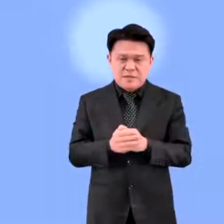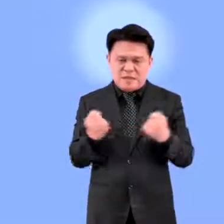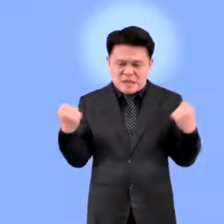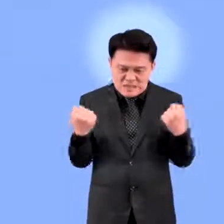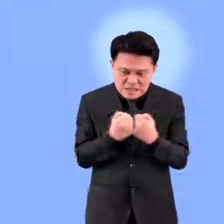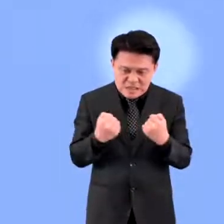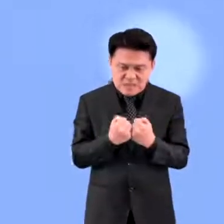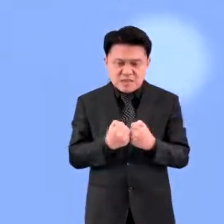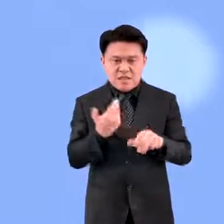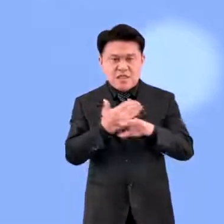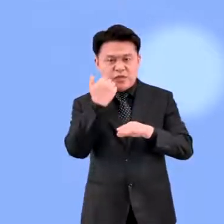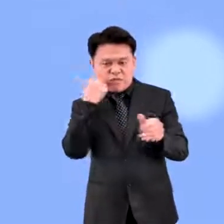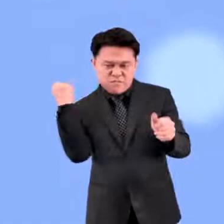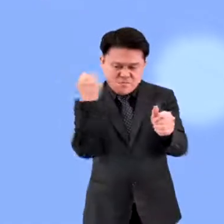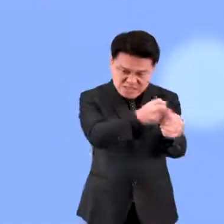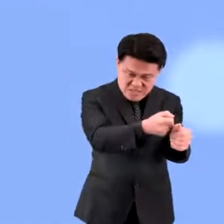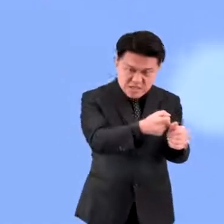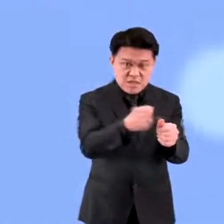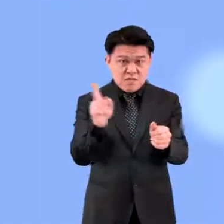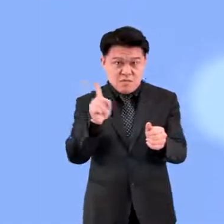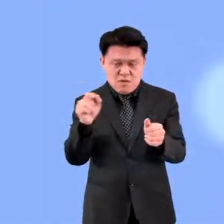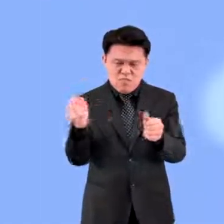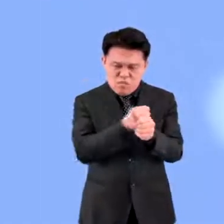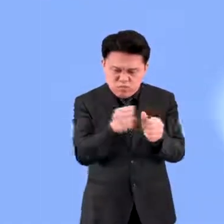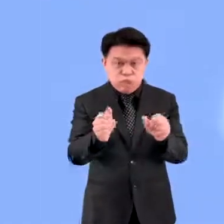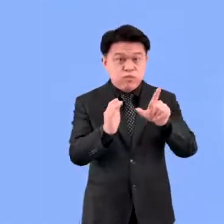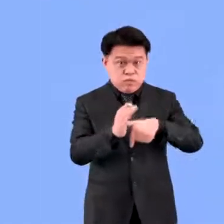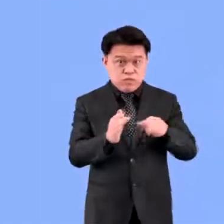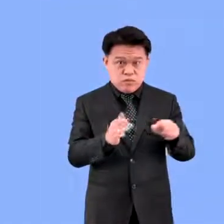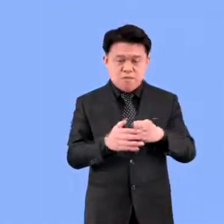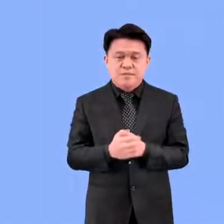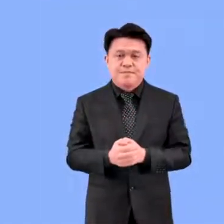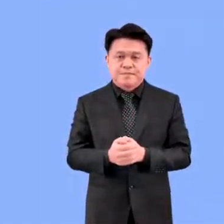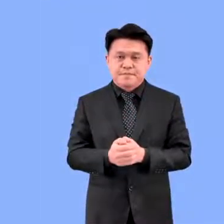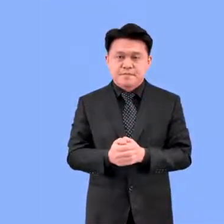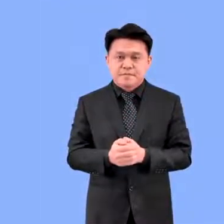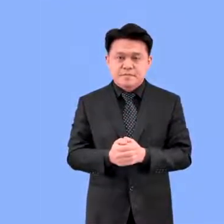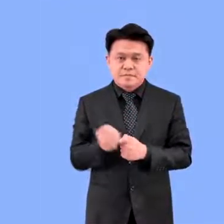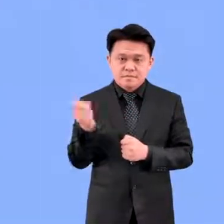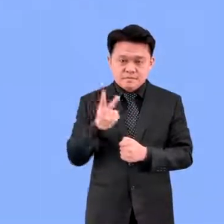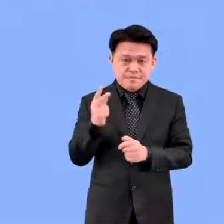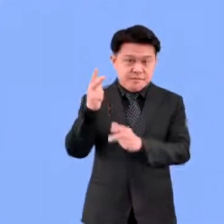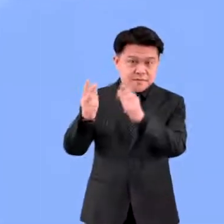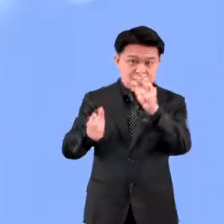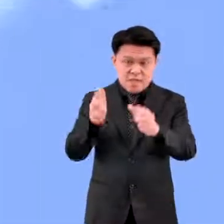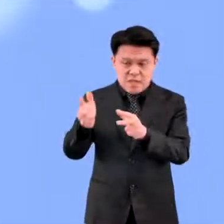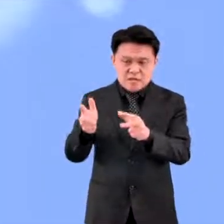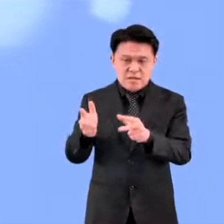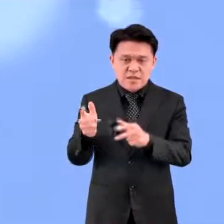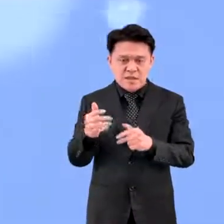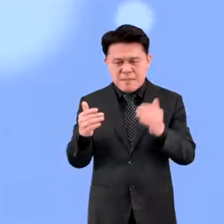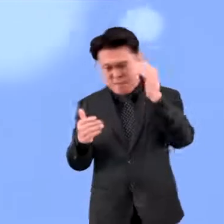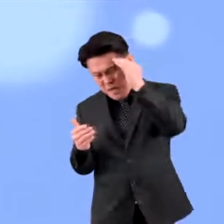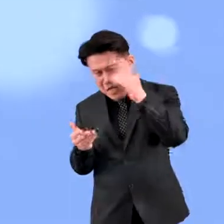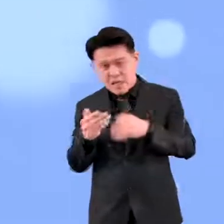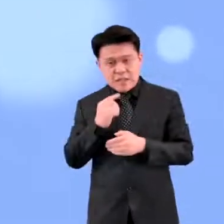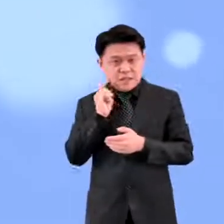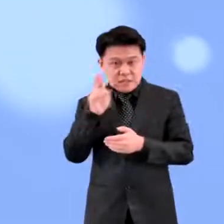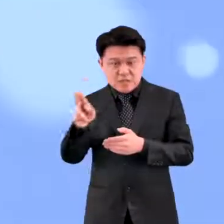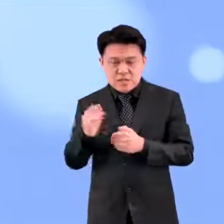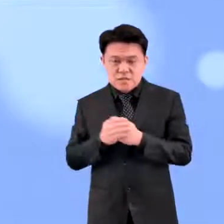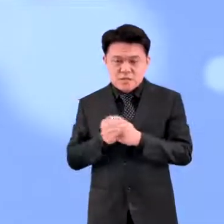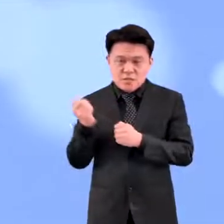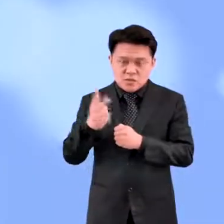경우, 싸우거나 다른 사람을 때리는 등 폭력을 행사한 경우, 사업에 막대한